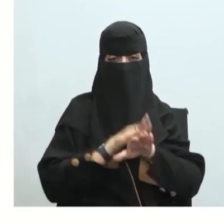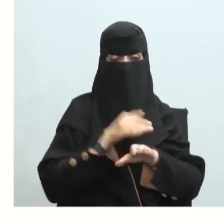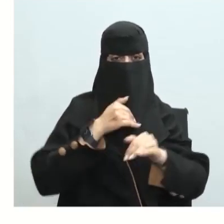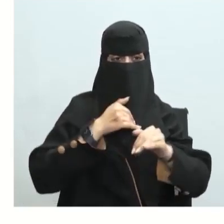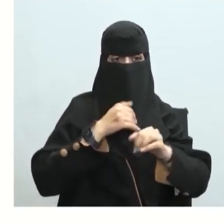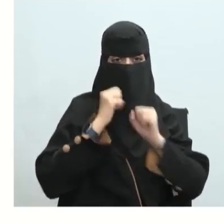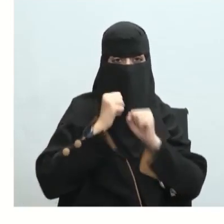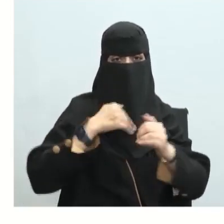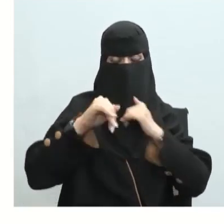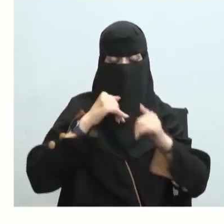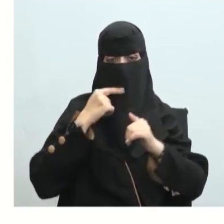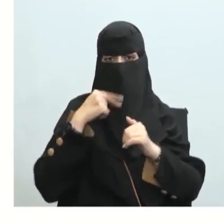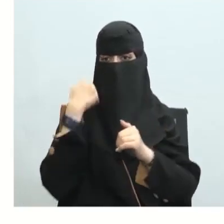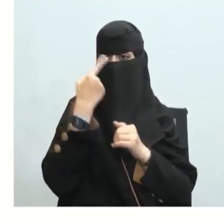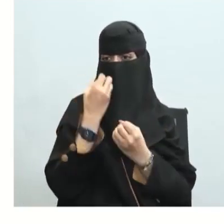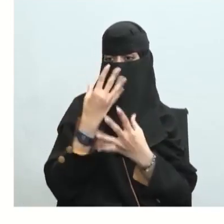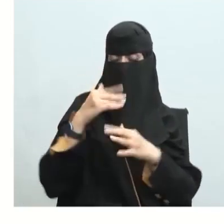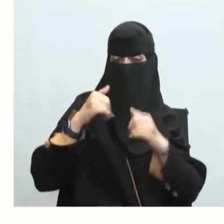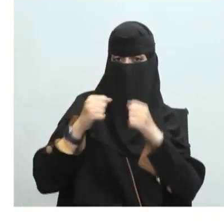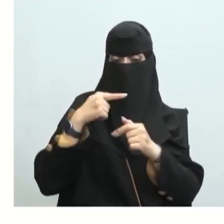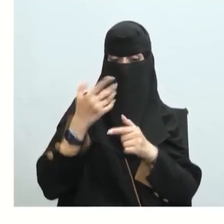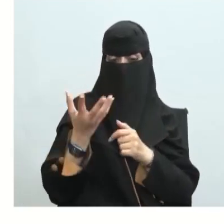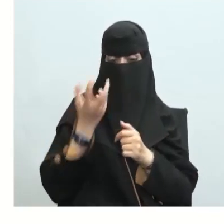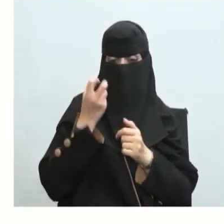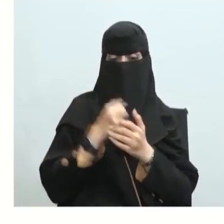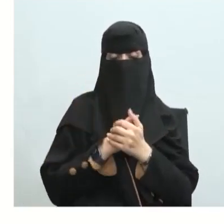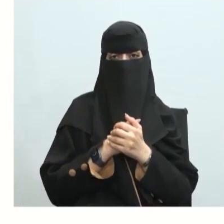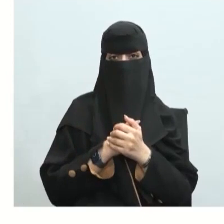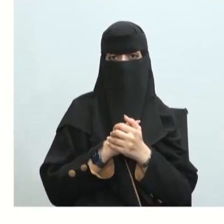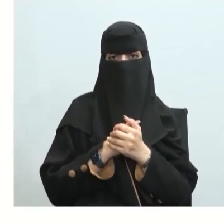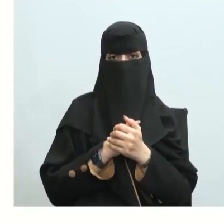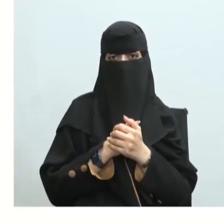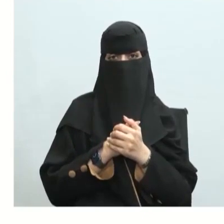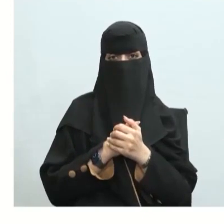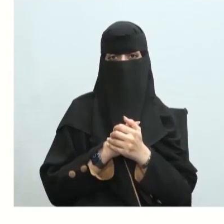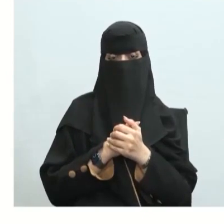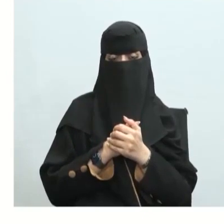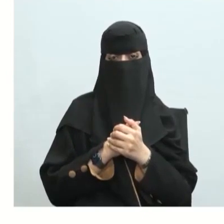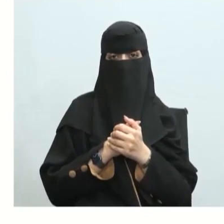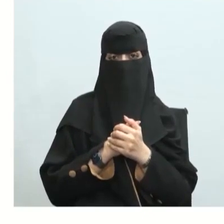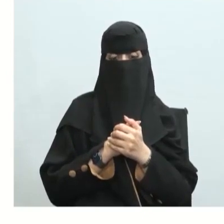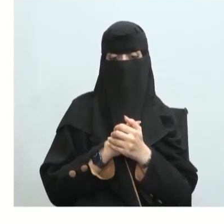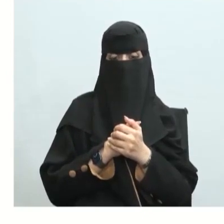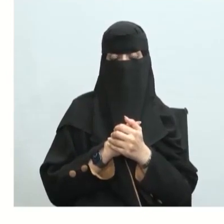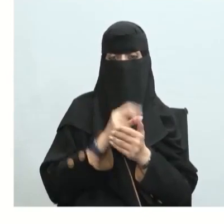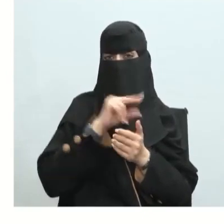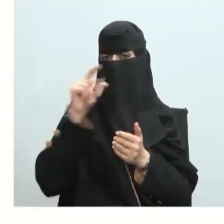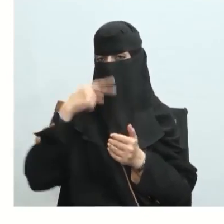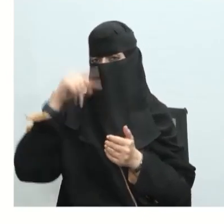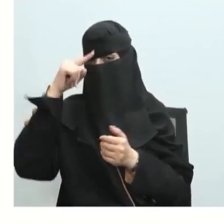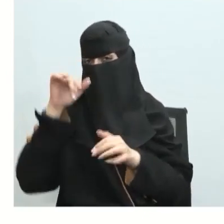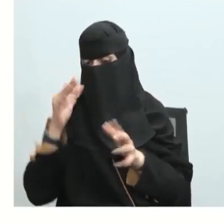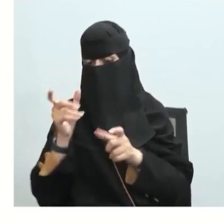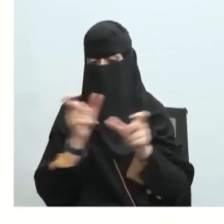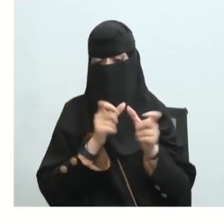طرقات شكل بديع جذاب بمكانك تذكر الفاظ تحاكي الواقع تشبيهات واستعارات كذلك